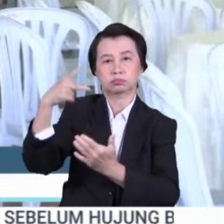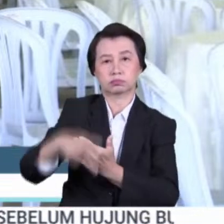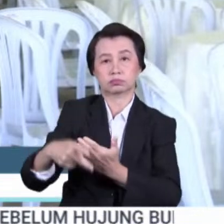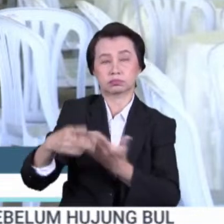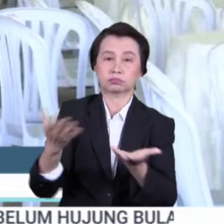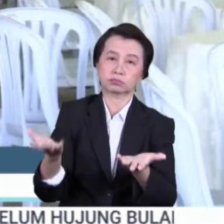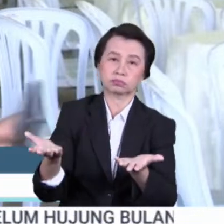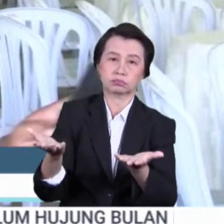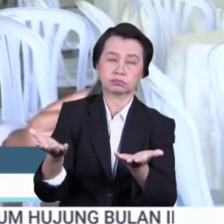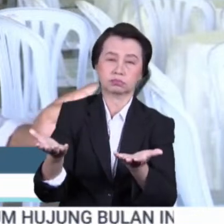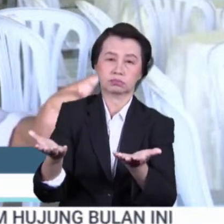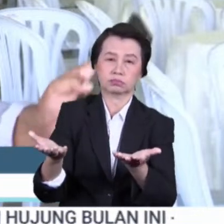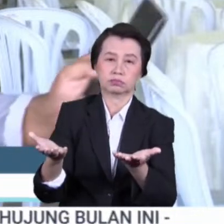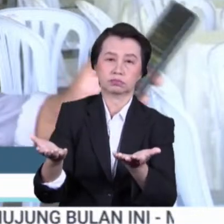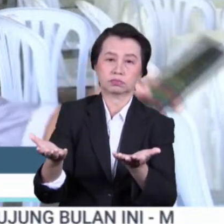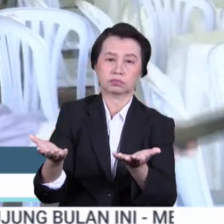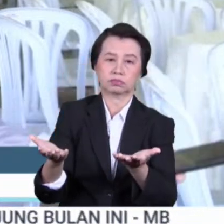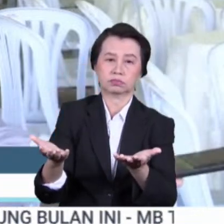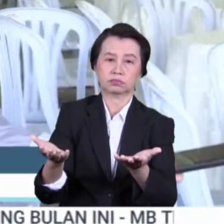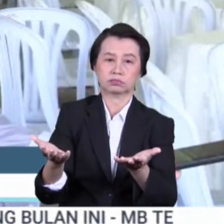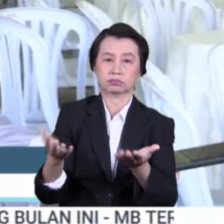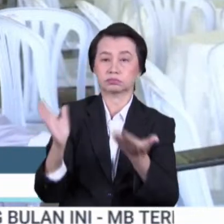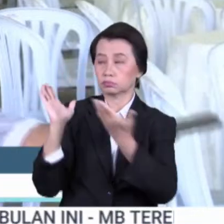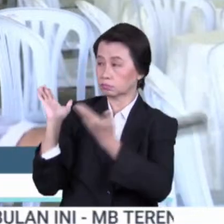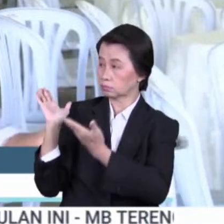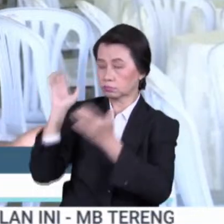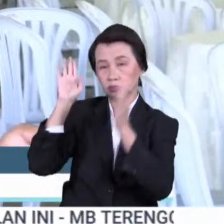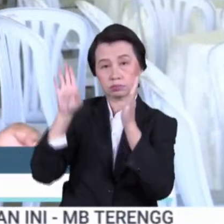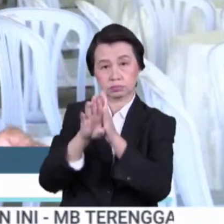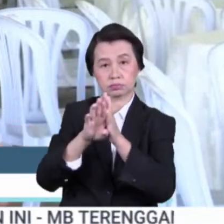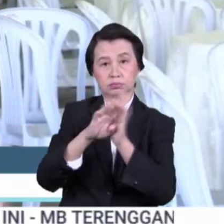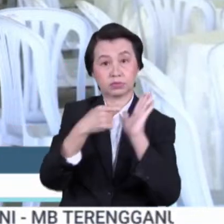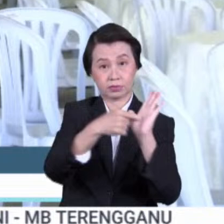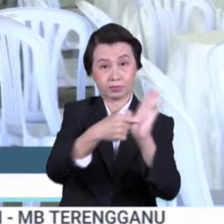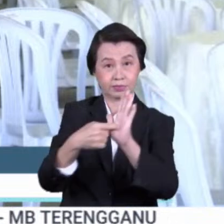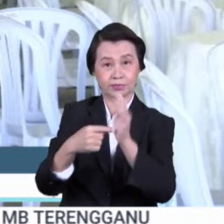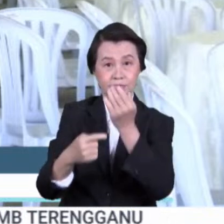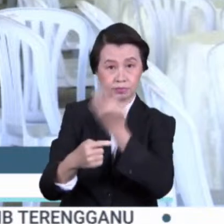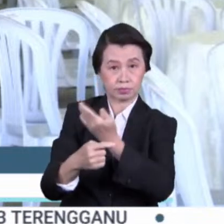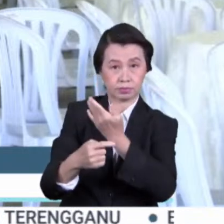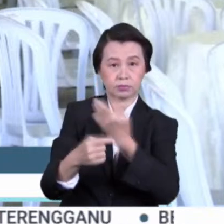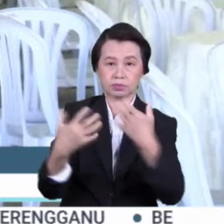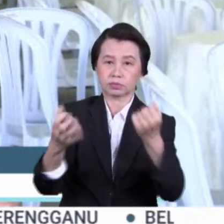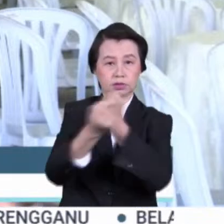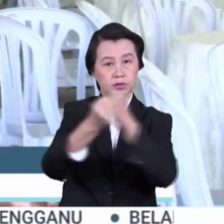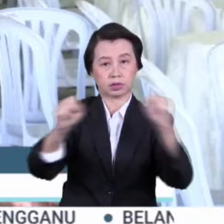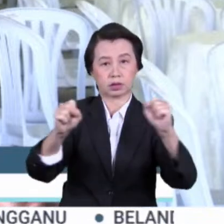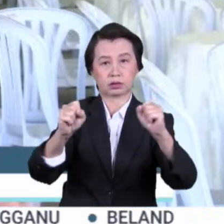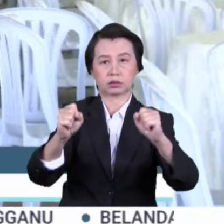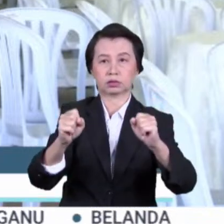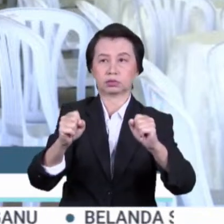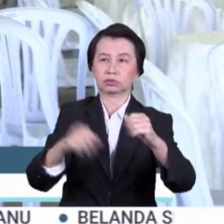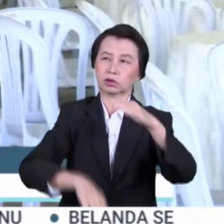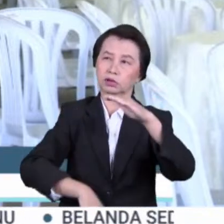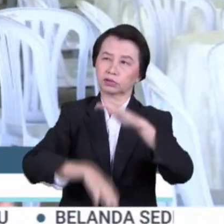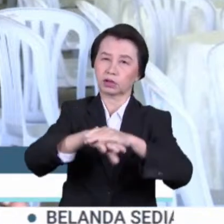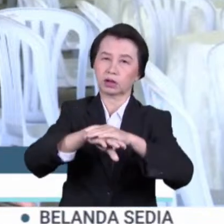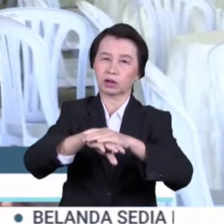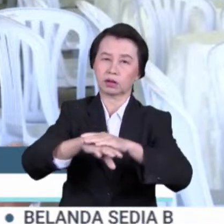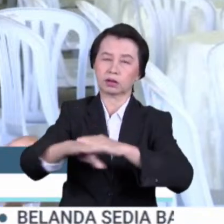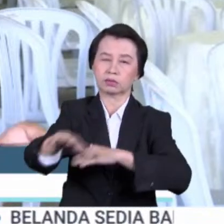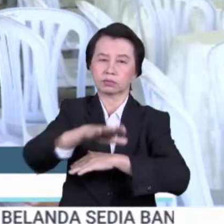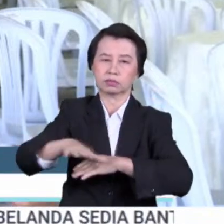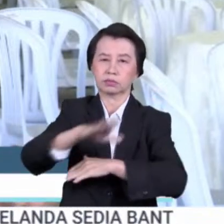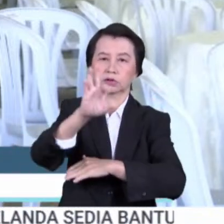ataupun sedikit gambaran kami berikan untuk anda hingga hari ini. Itu persiapan telah pun mencapai, boleh kami kongsikan, lebih